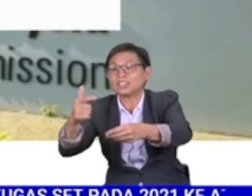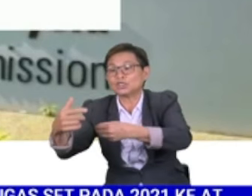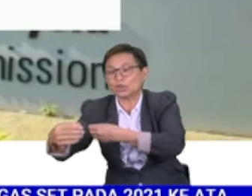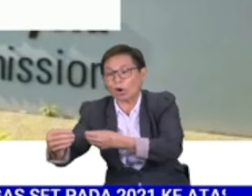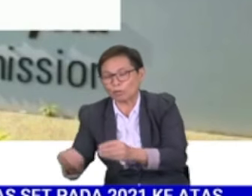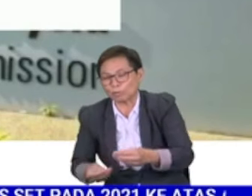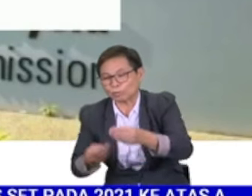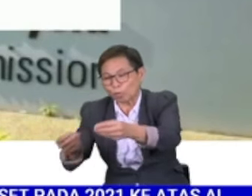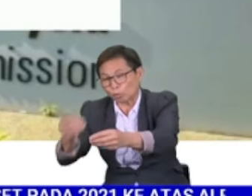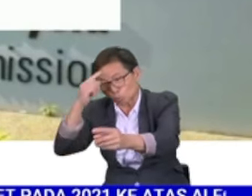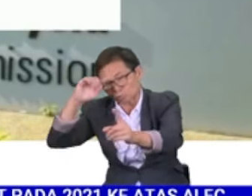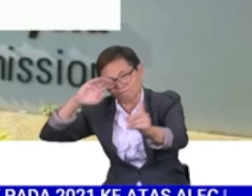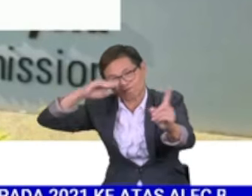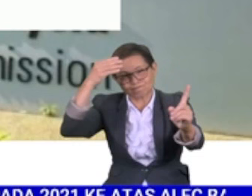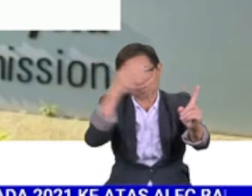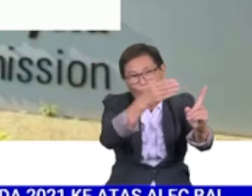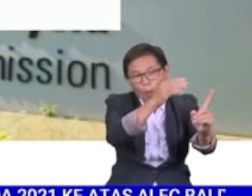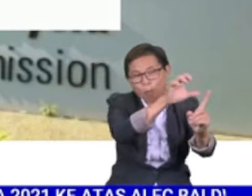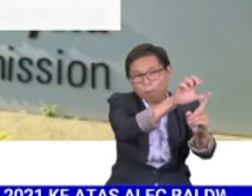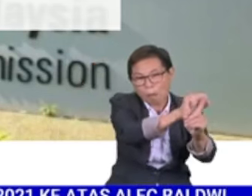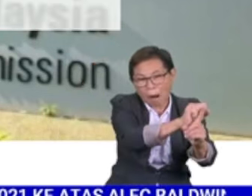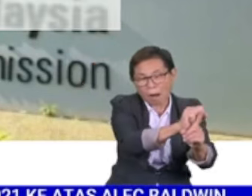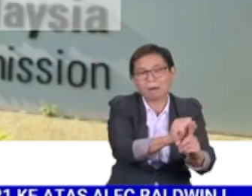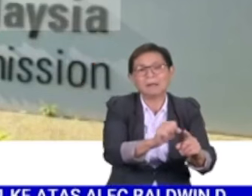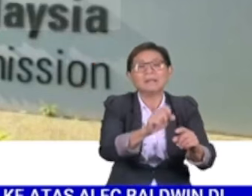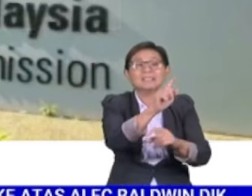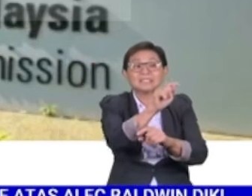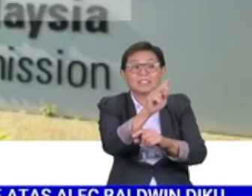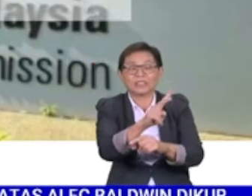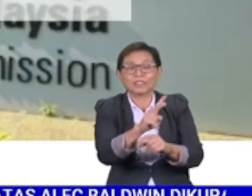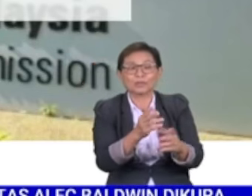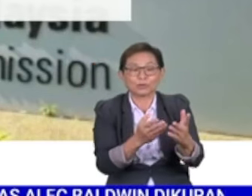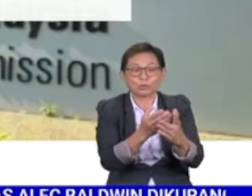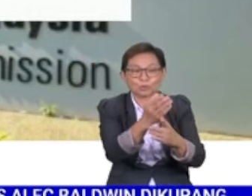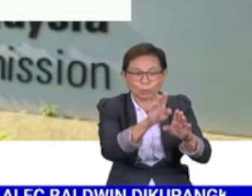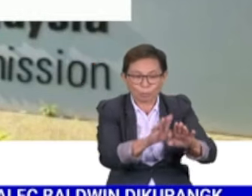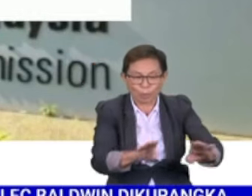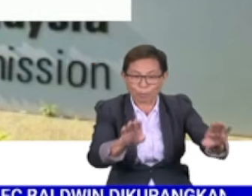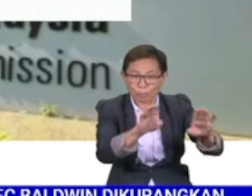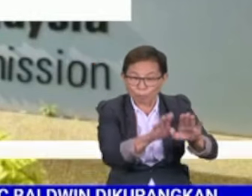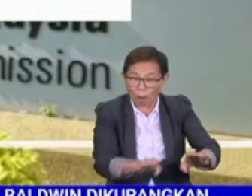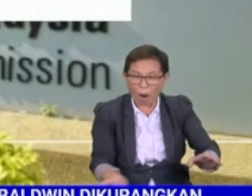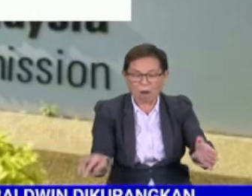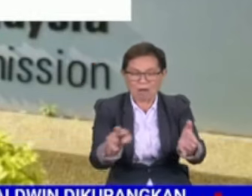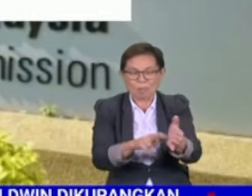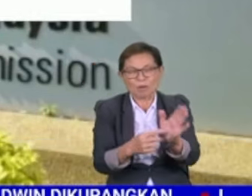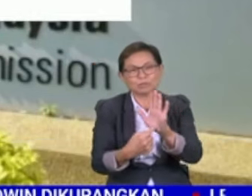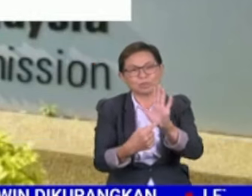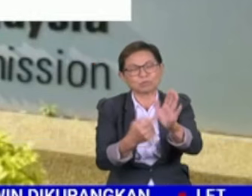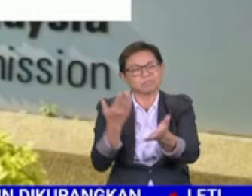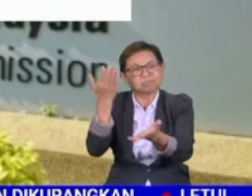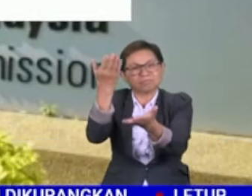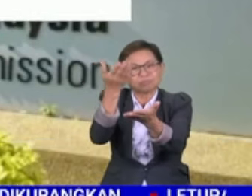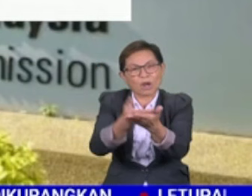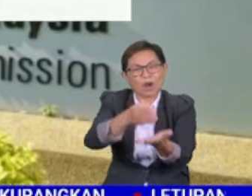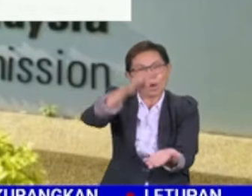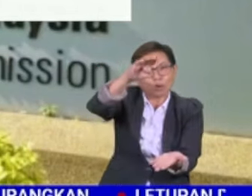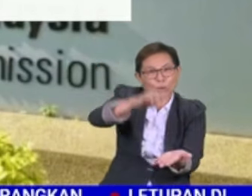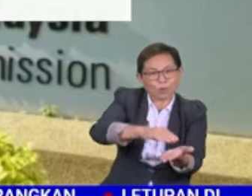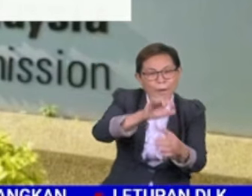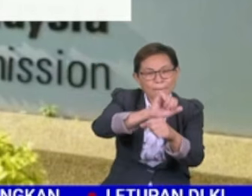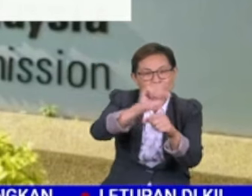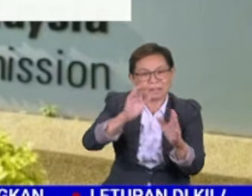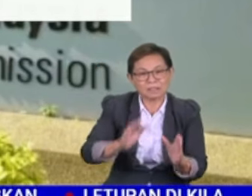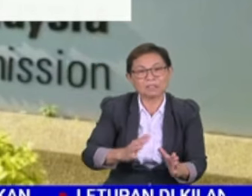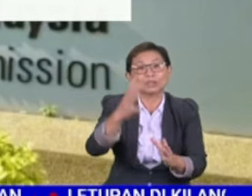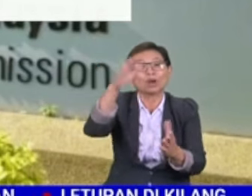Raya untuk pendakwaan. Stesen televisyen itu menerusi beritanya sebelum ini dilapor memaparkan cadangan pengurangan penjawat